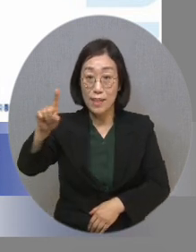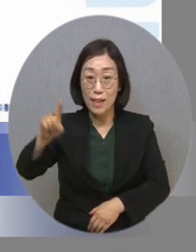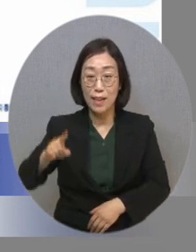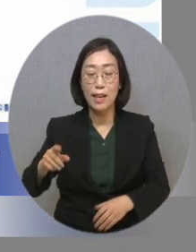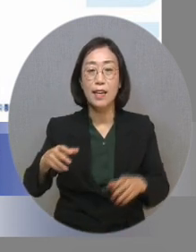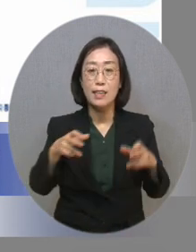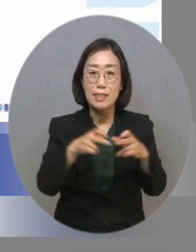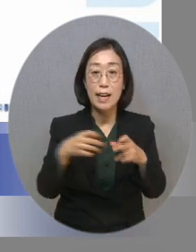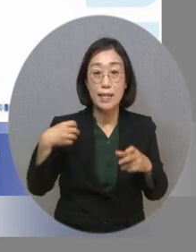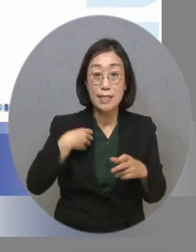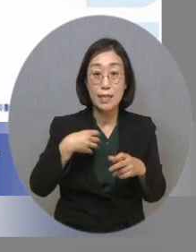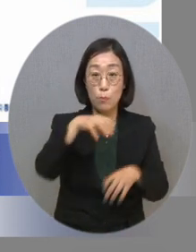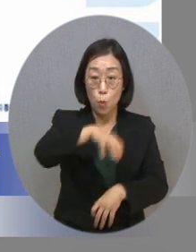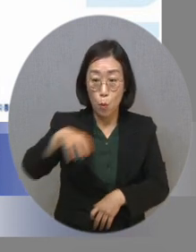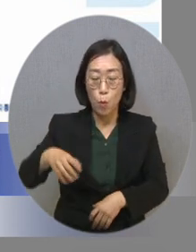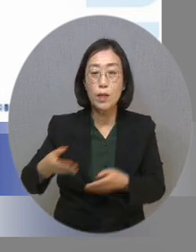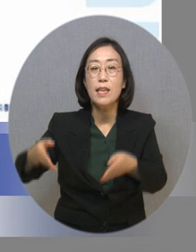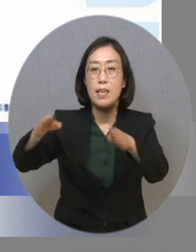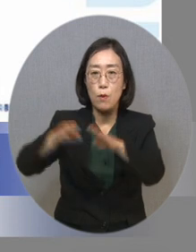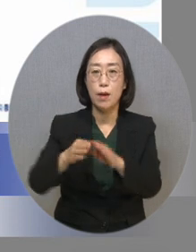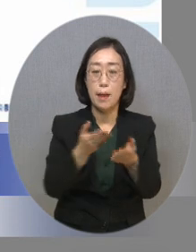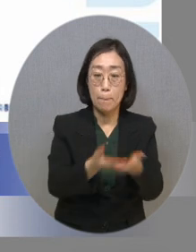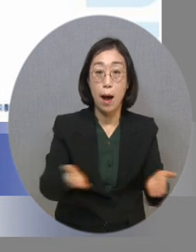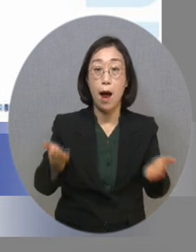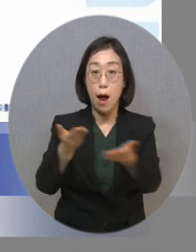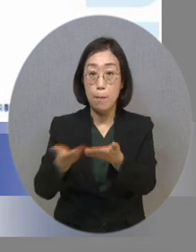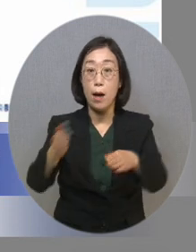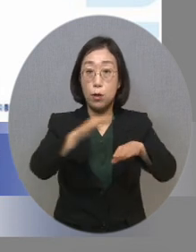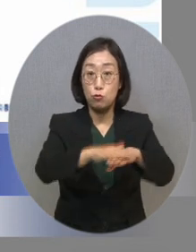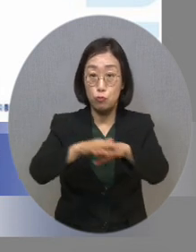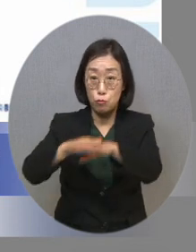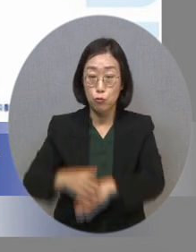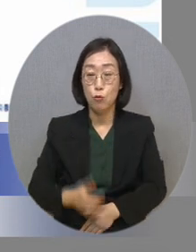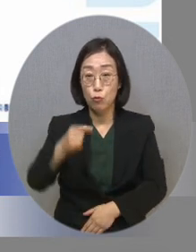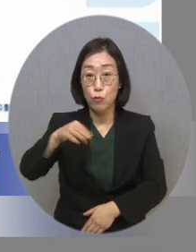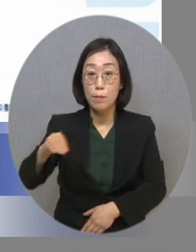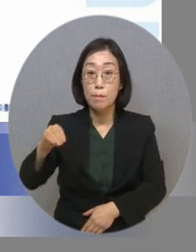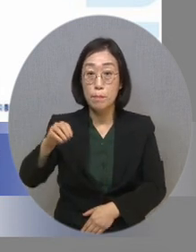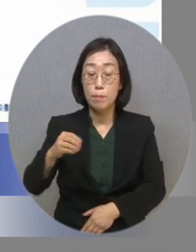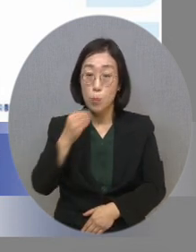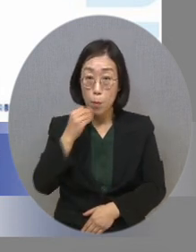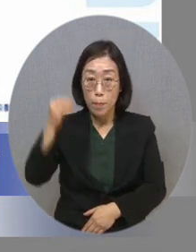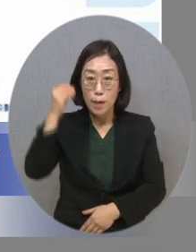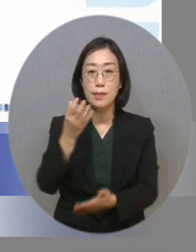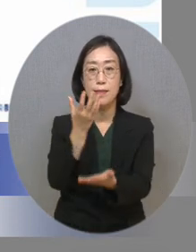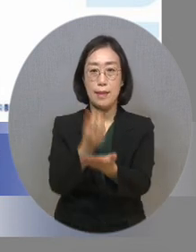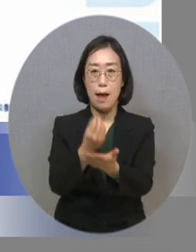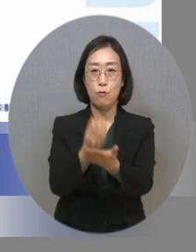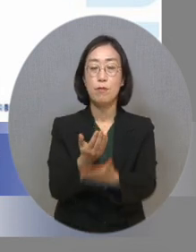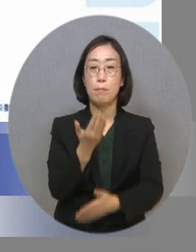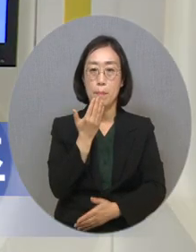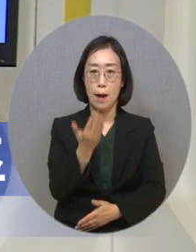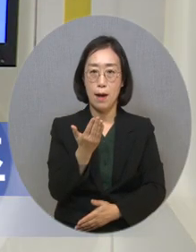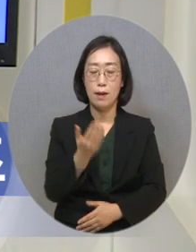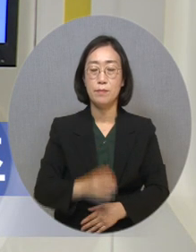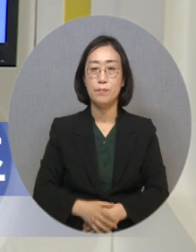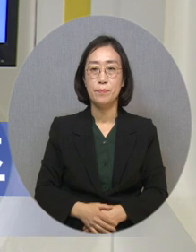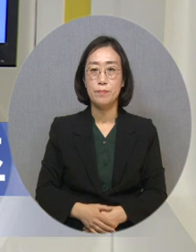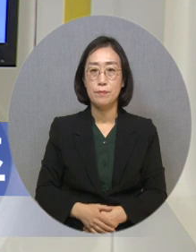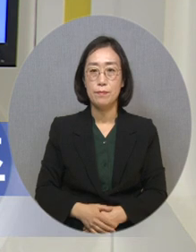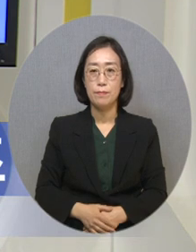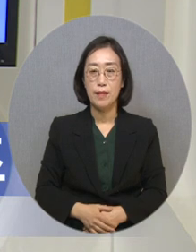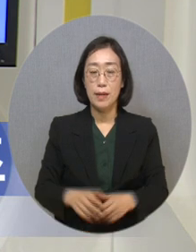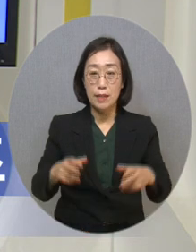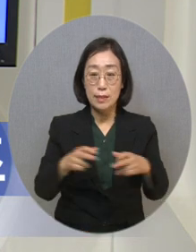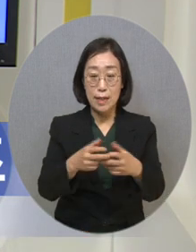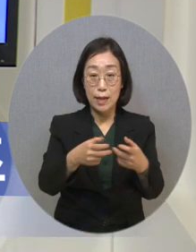담당부서와 장애인 유관 기간에 배부됐고 내려받을 수 있습니다 한국